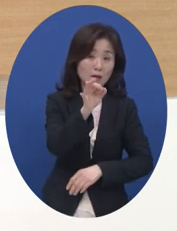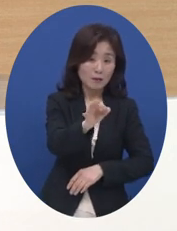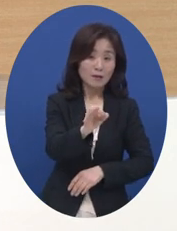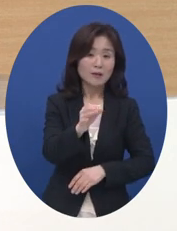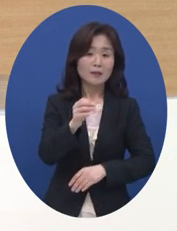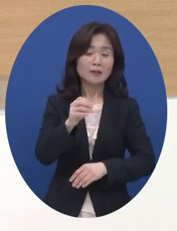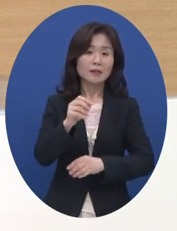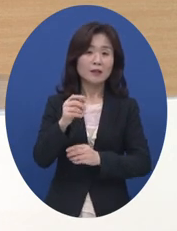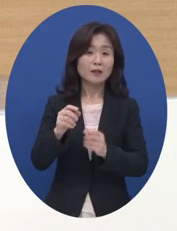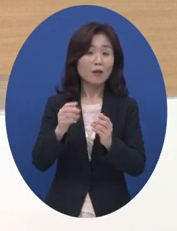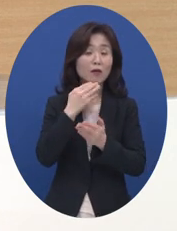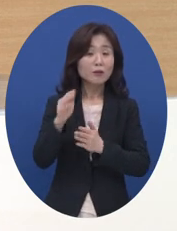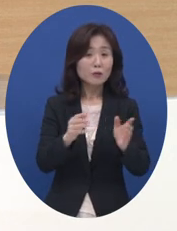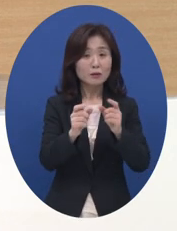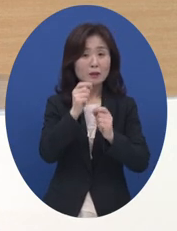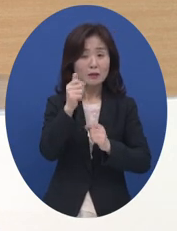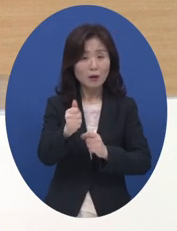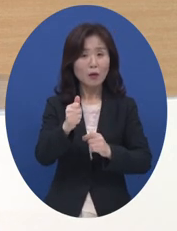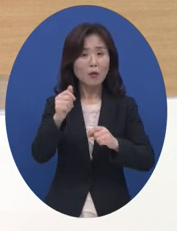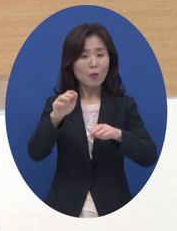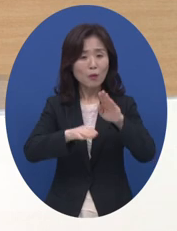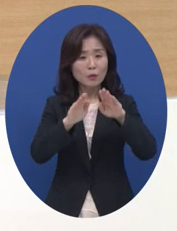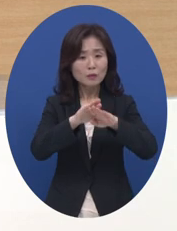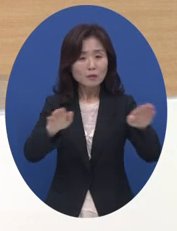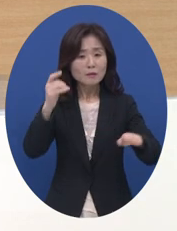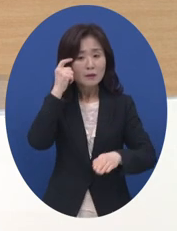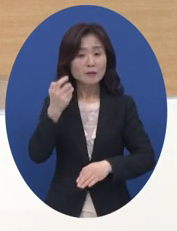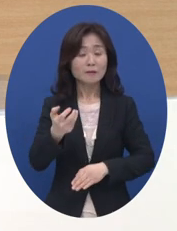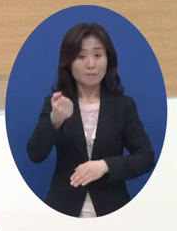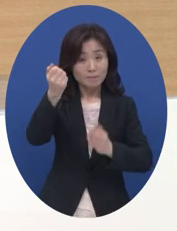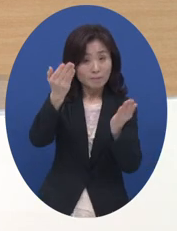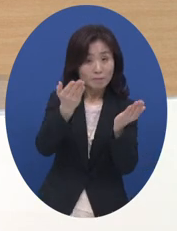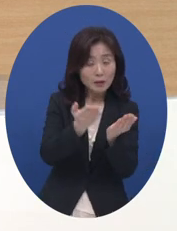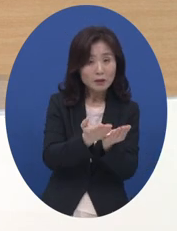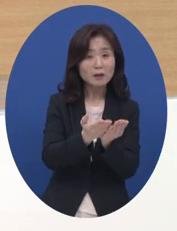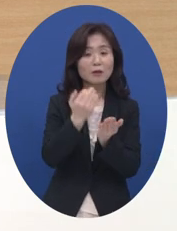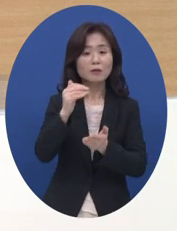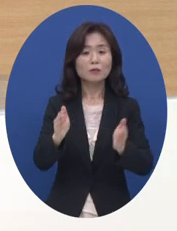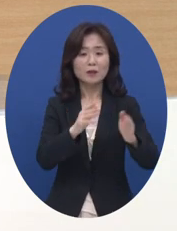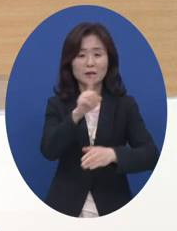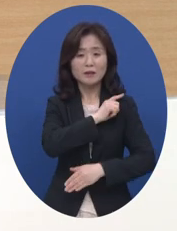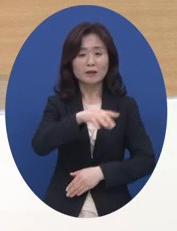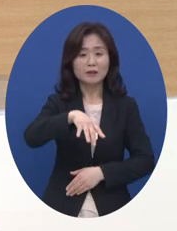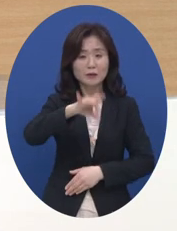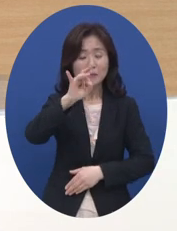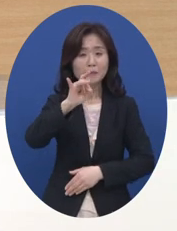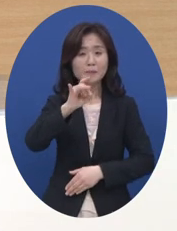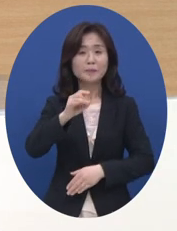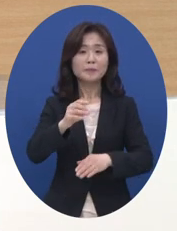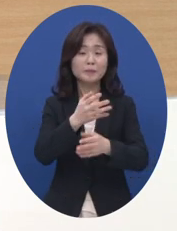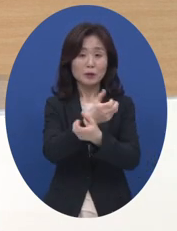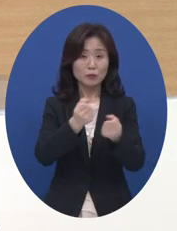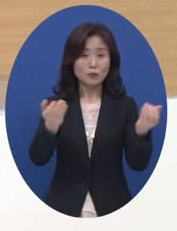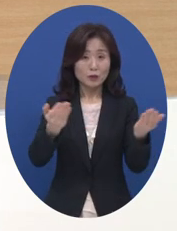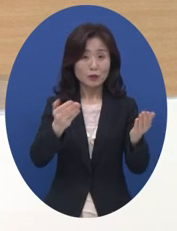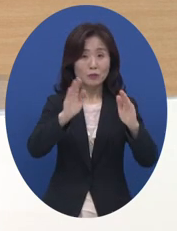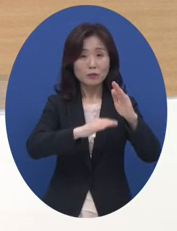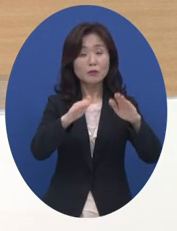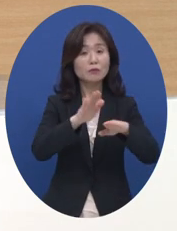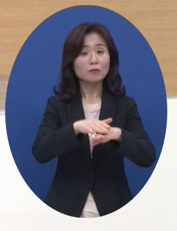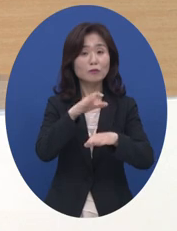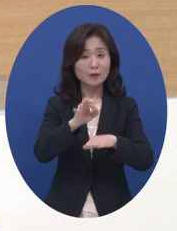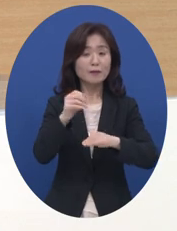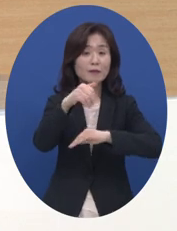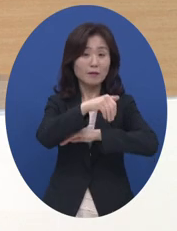의지 즉 공정하다는 의지에 따라서 우리 경기도가 전국 최초로 경기도 비정규직 공경 수당을